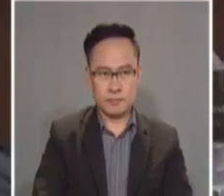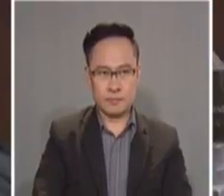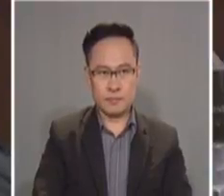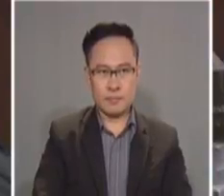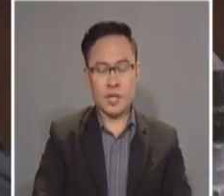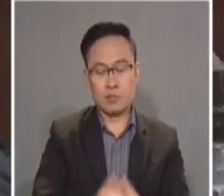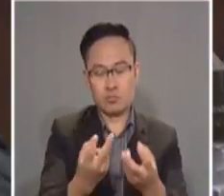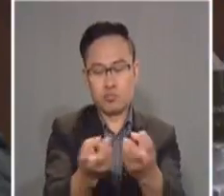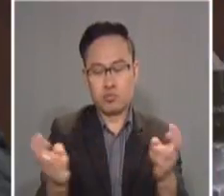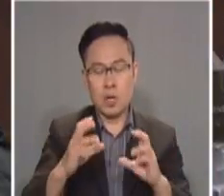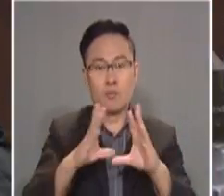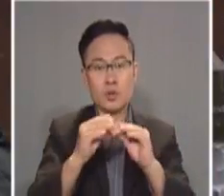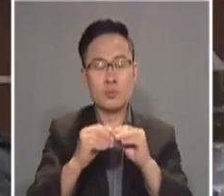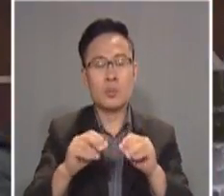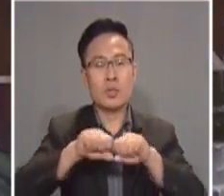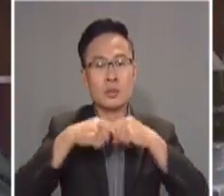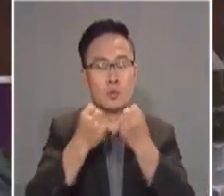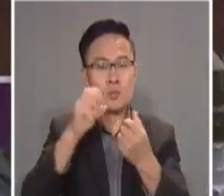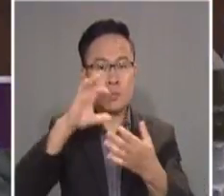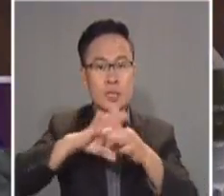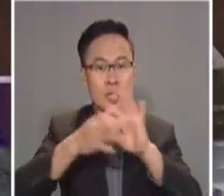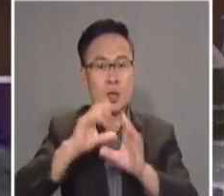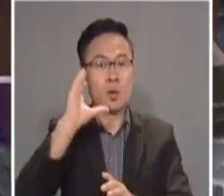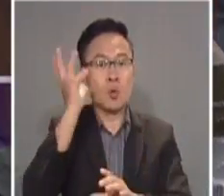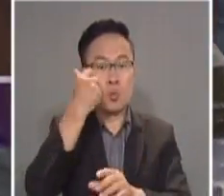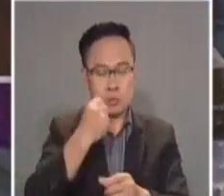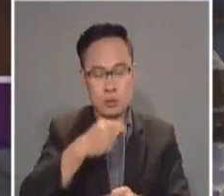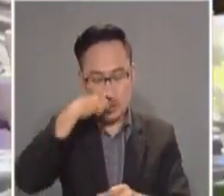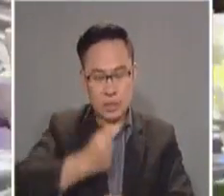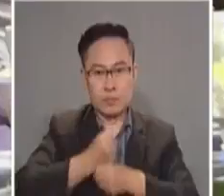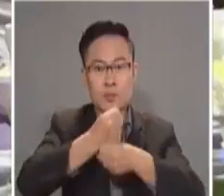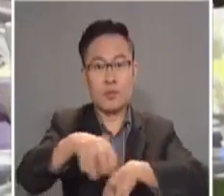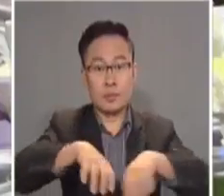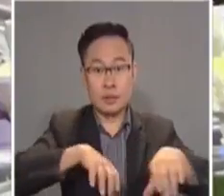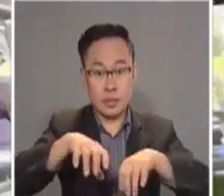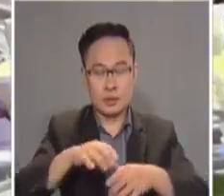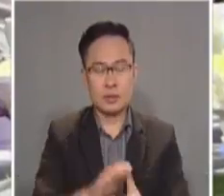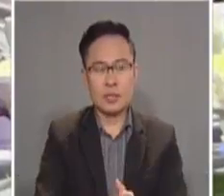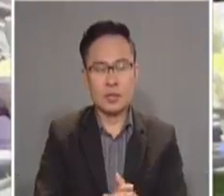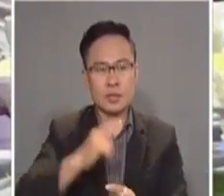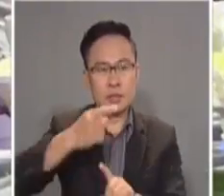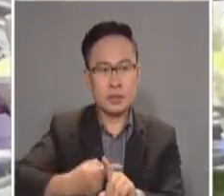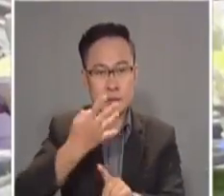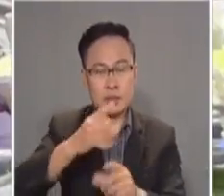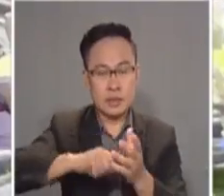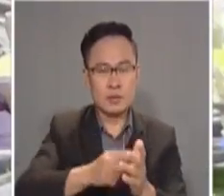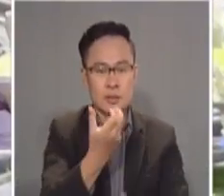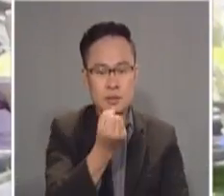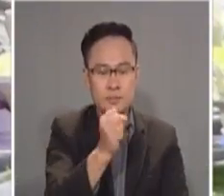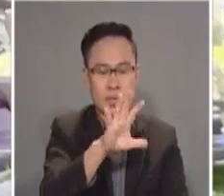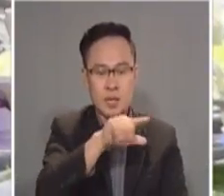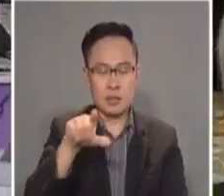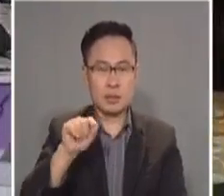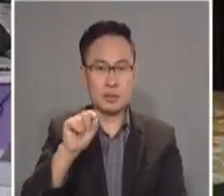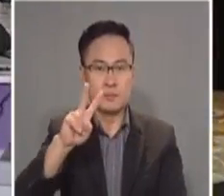ความคืบหน้าการประชุมสมัชชาสหพันธ์กีฬานานาชาติหรือ Sport Accord Convention 2018ที่ประเทศไทยจะเป็นเจ้าภาพระหว่างวันที่15ถึง20เมษาย